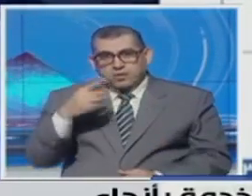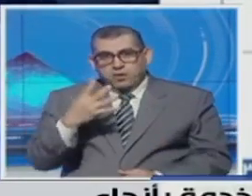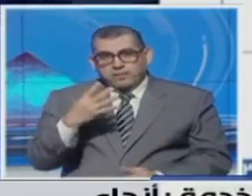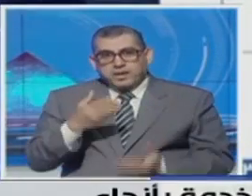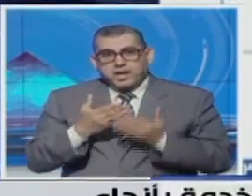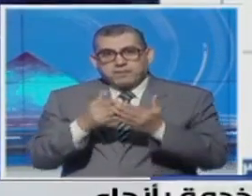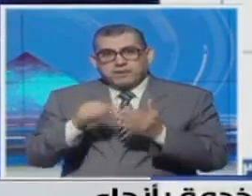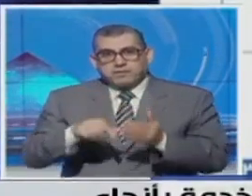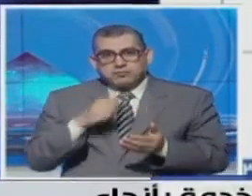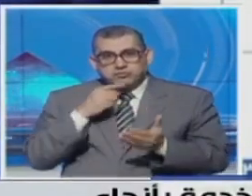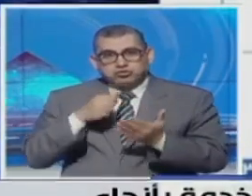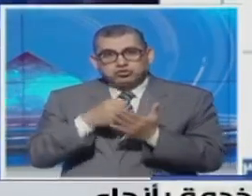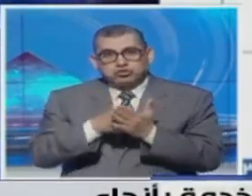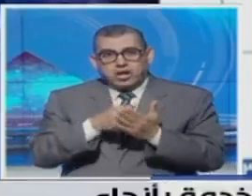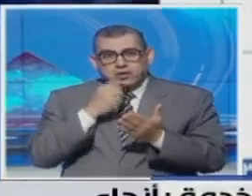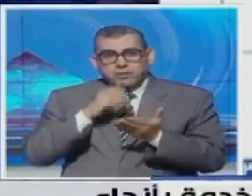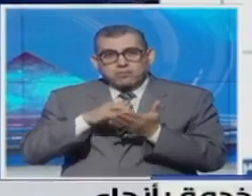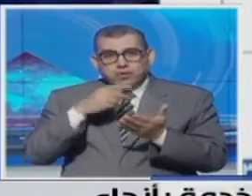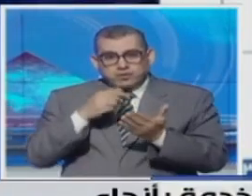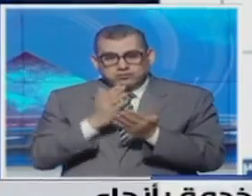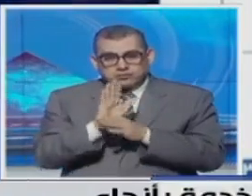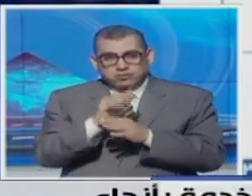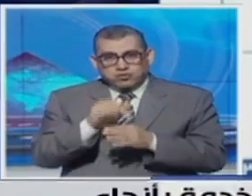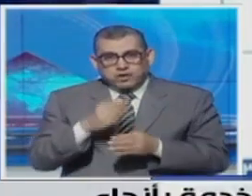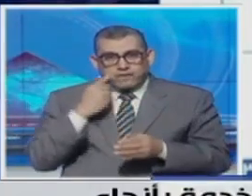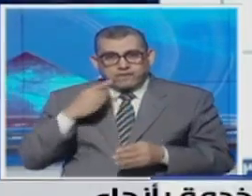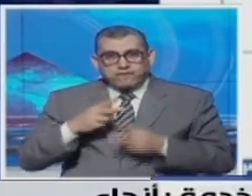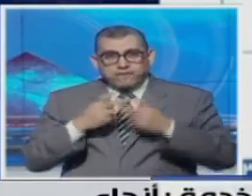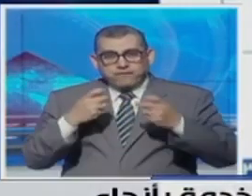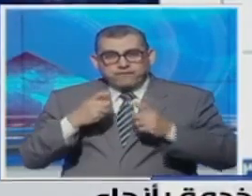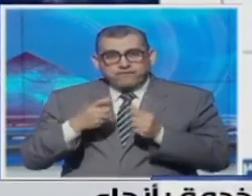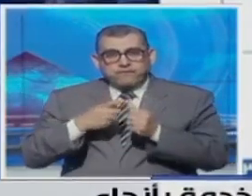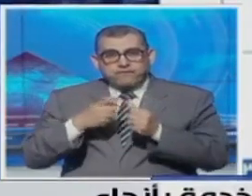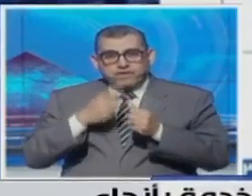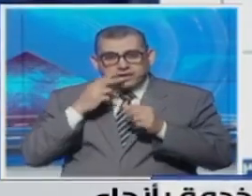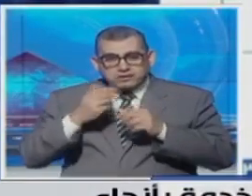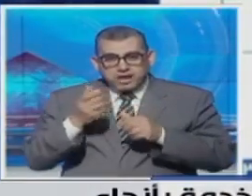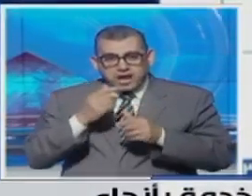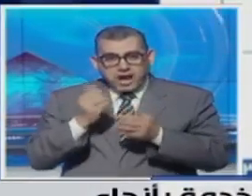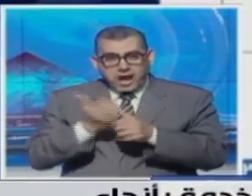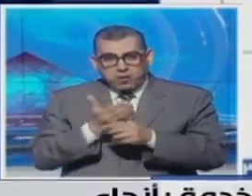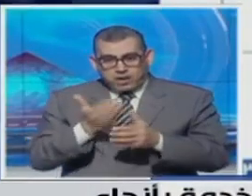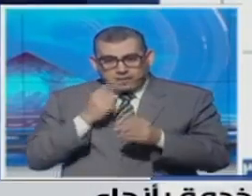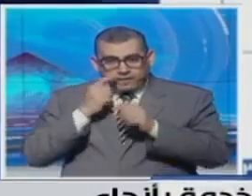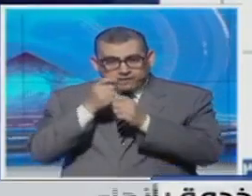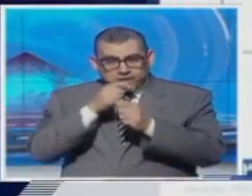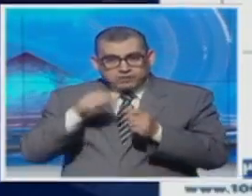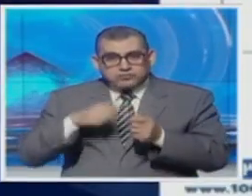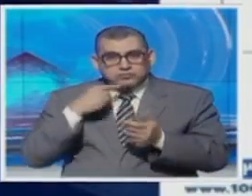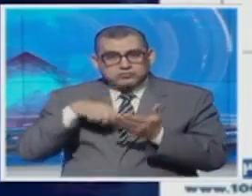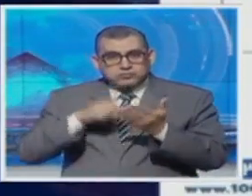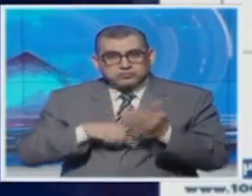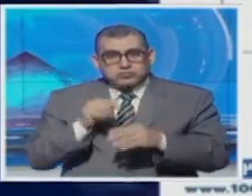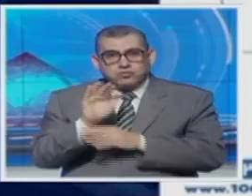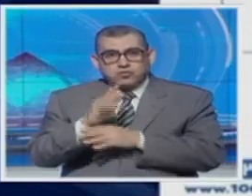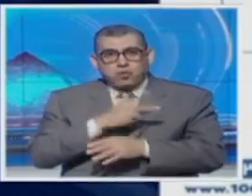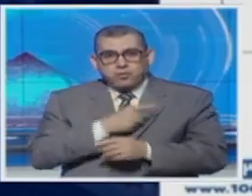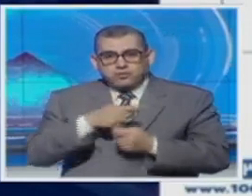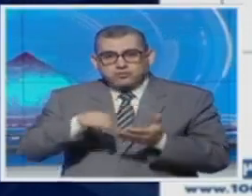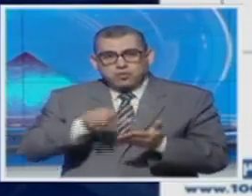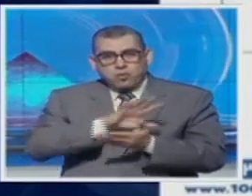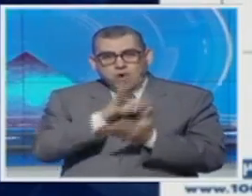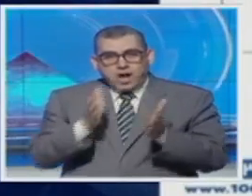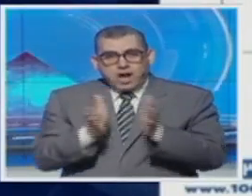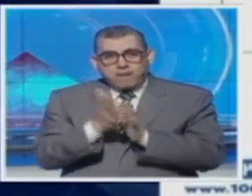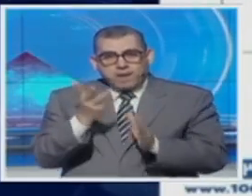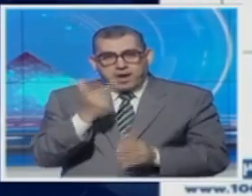2,246 خدمة لاستخراج شهادات مبادرة الرئيس لفحص المقبلين على الزواج. كما تم إصدار قرارات علاج على نفقة الدولة